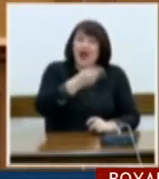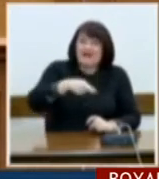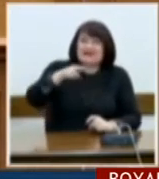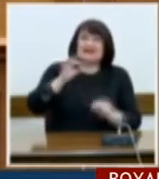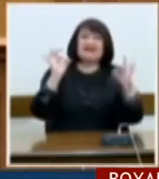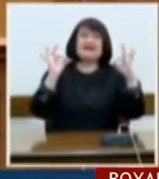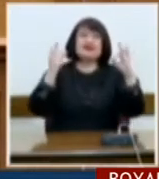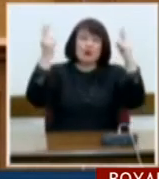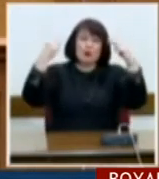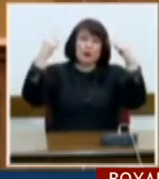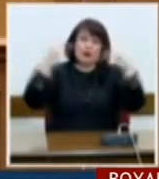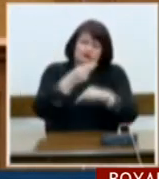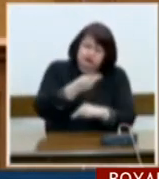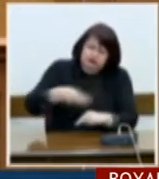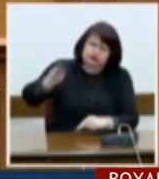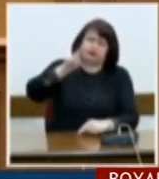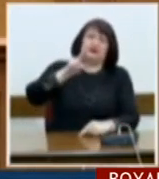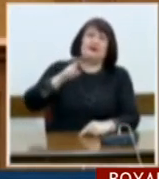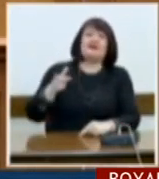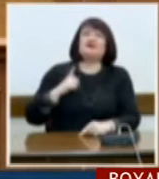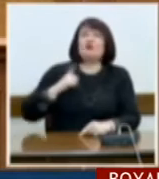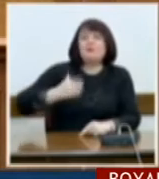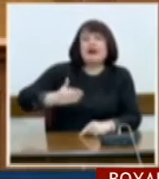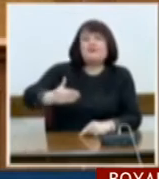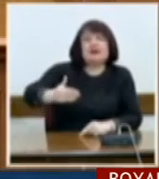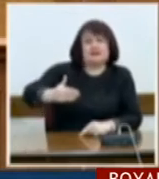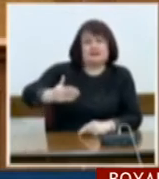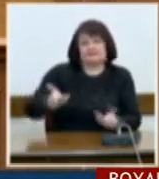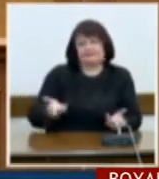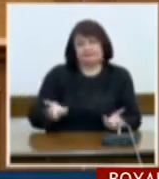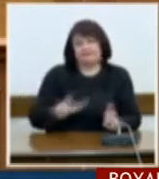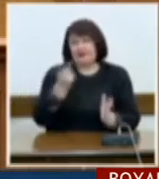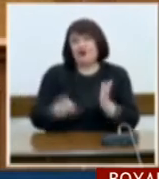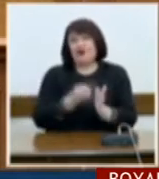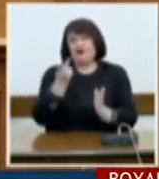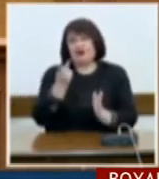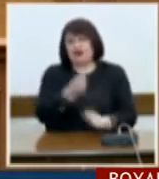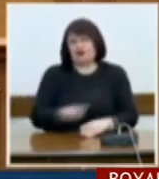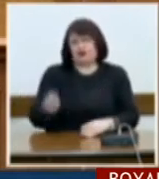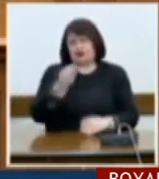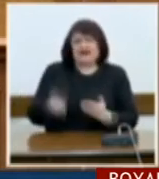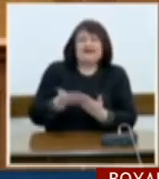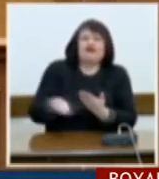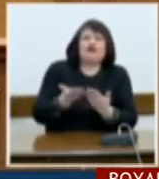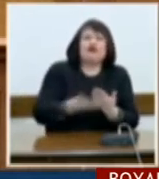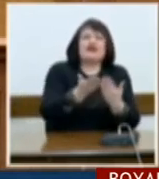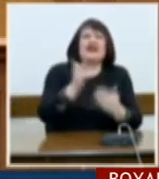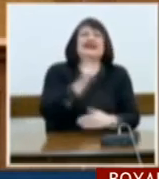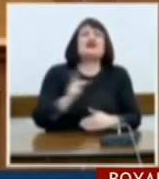ήταν μεγαλύτερες από αυτές που προβλέψαμε. Διπλασιάσαμε την ενίσχυση των κοινωνικών